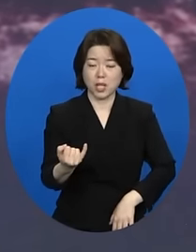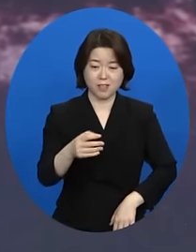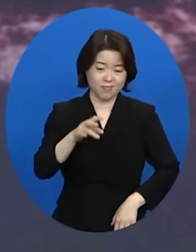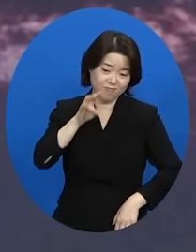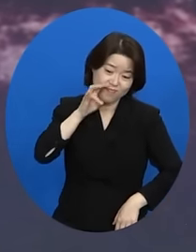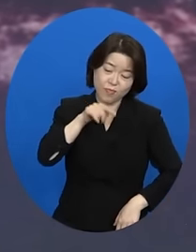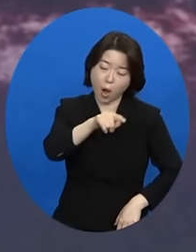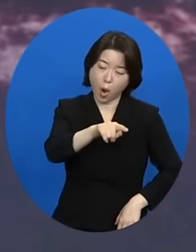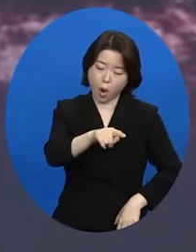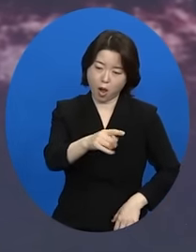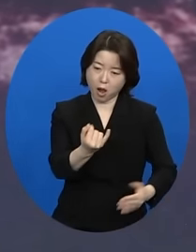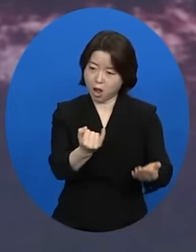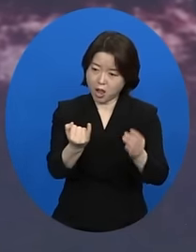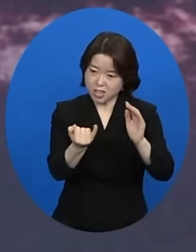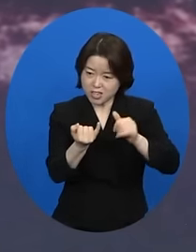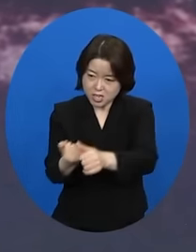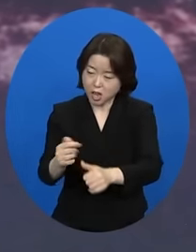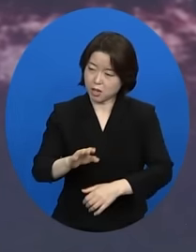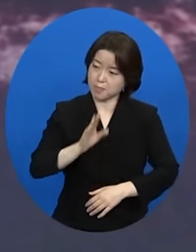창녀같이 대우함이 옳으니까.